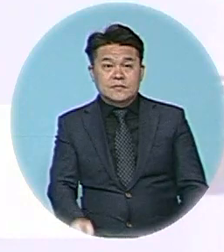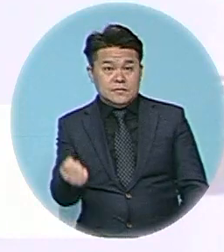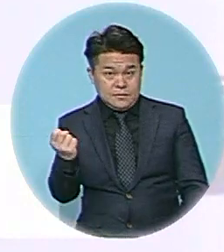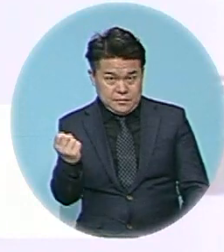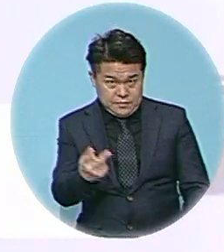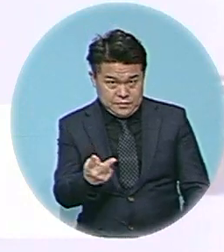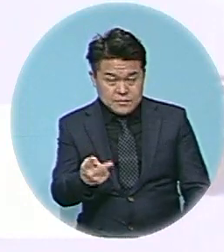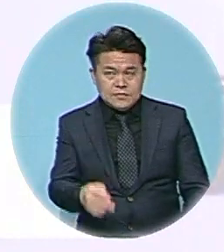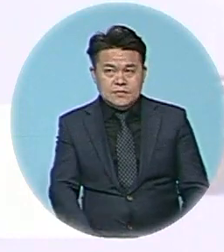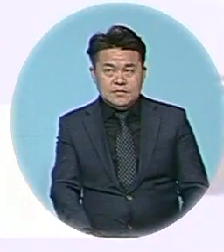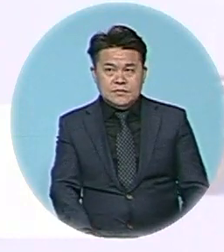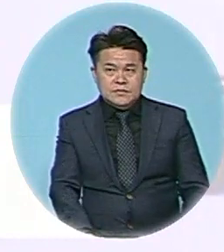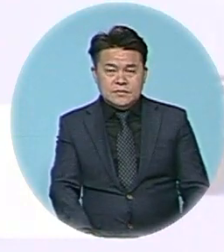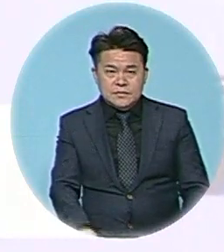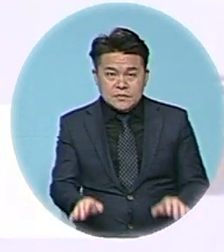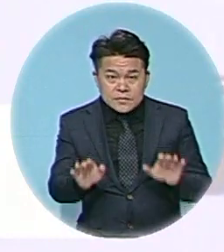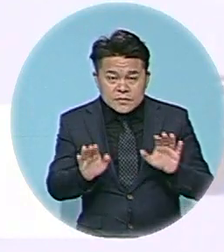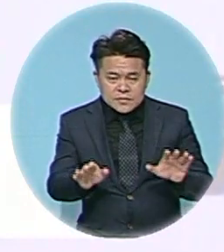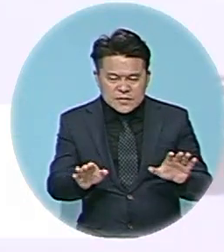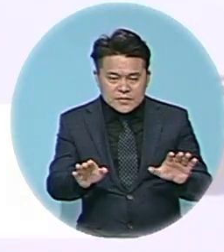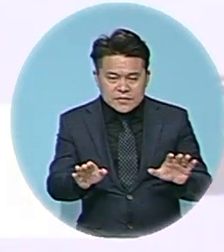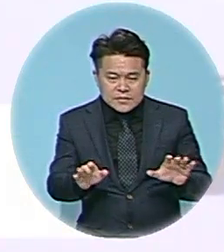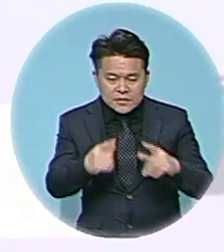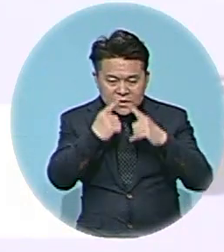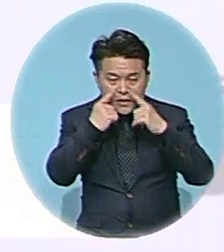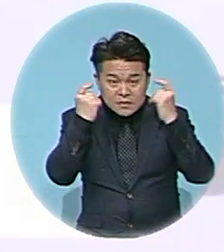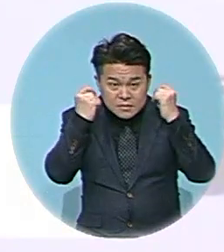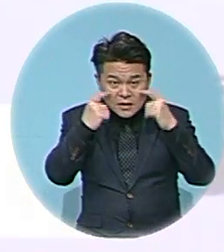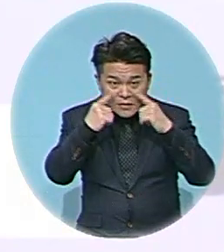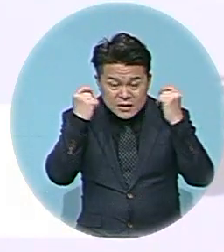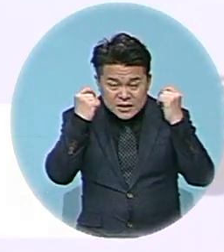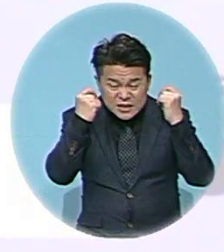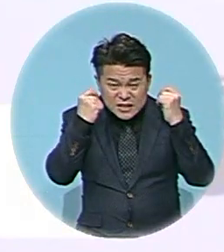한편 중수본은 원활한 마스크 수급을 위한